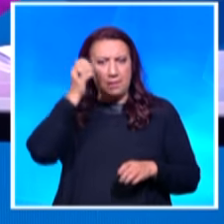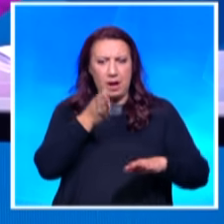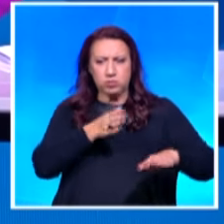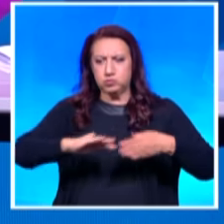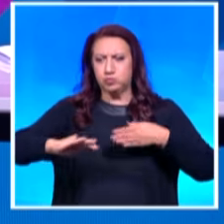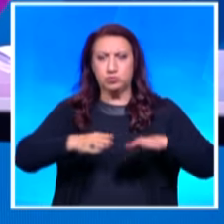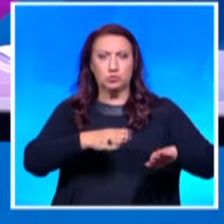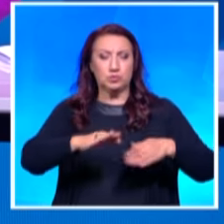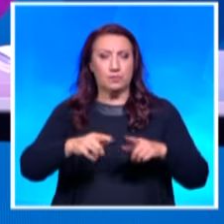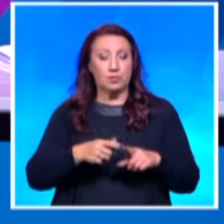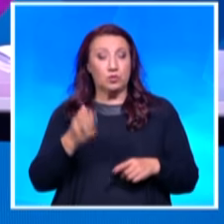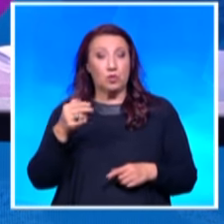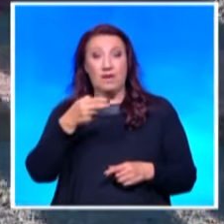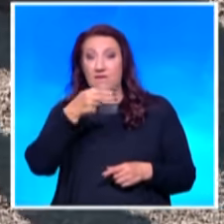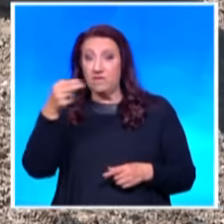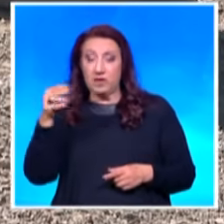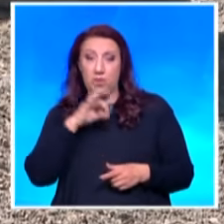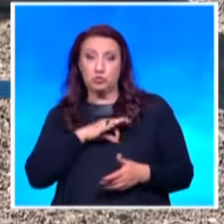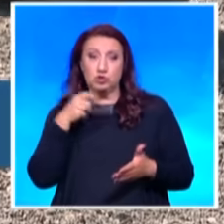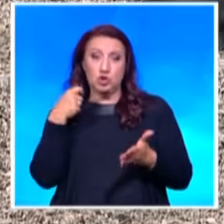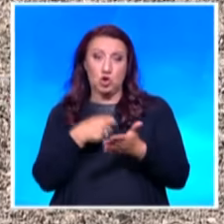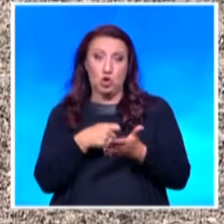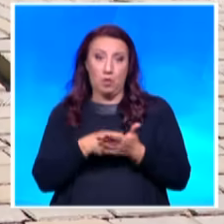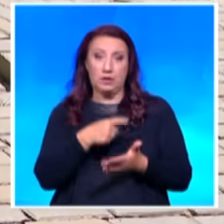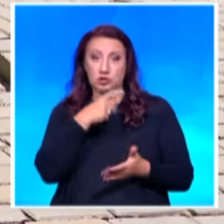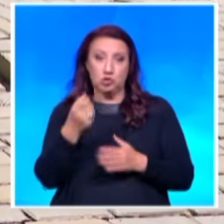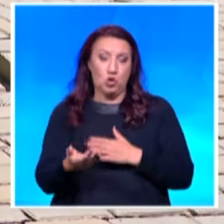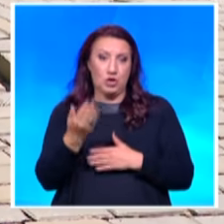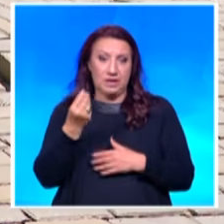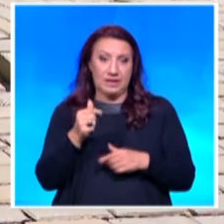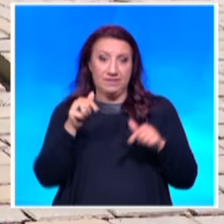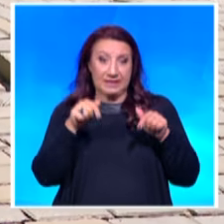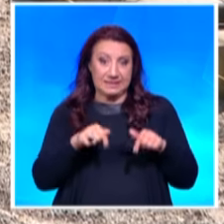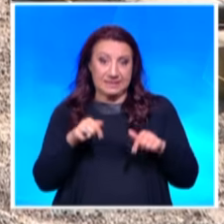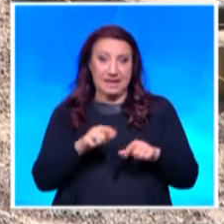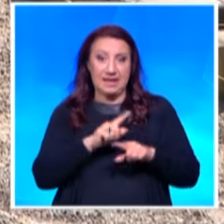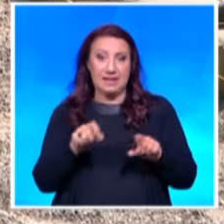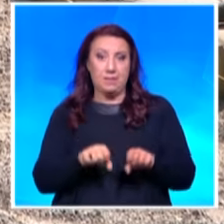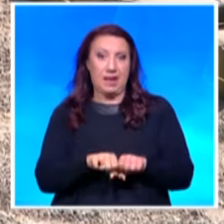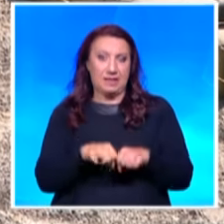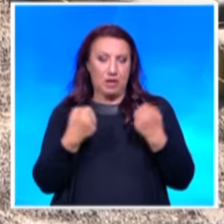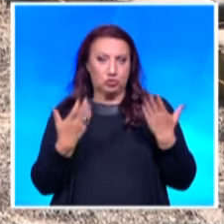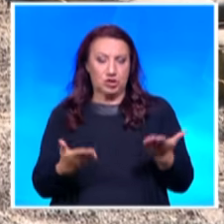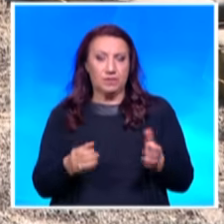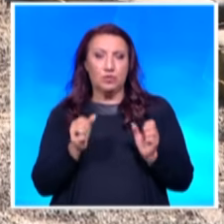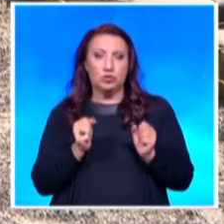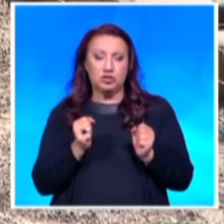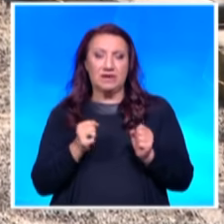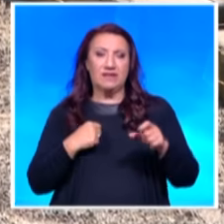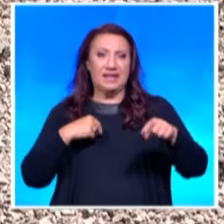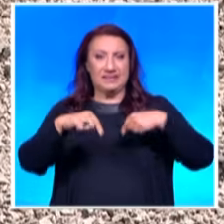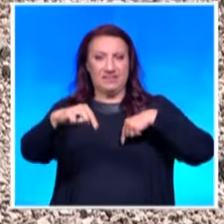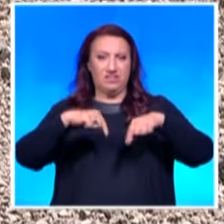беше глобена с 100 000 лева. За сега няма нарушения, уточняват от местната власт. Очаква се движението по булевард